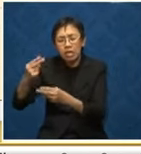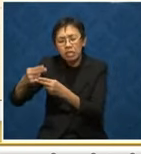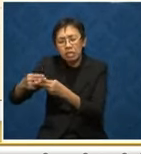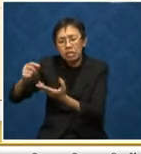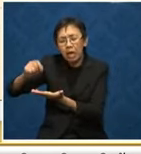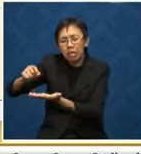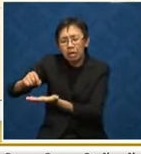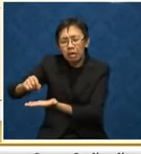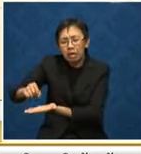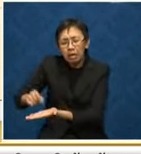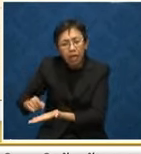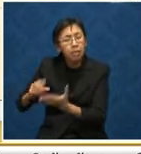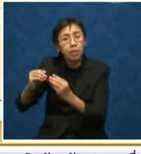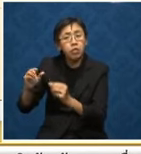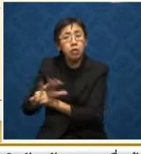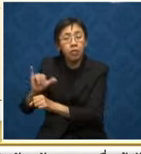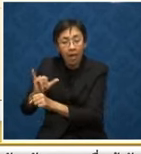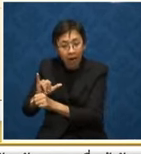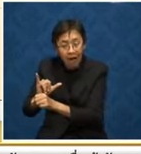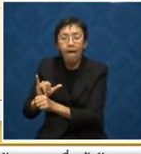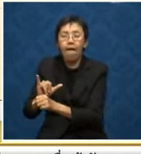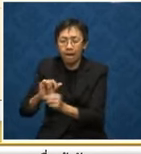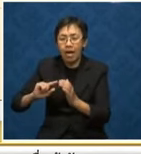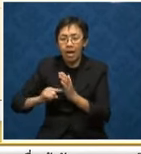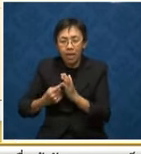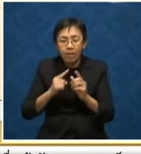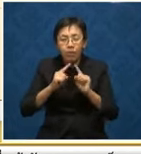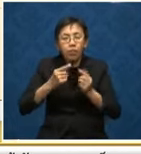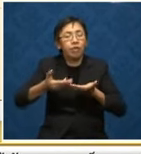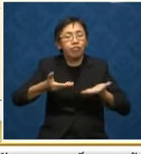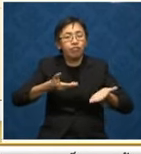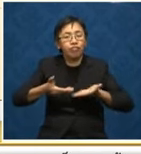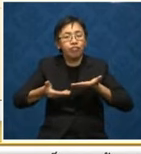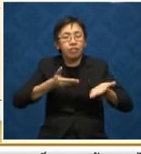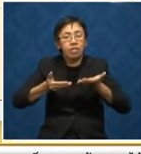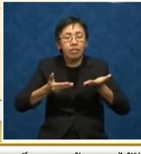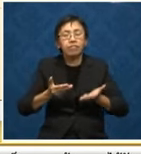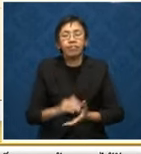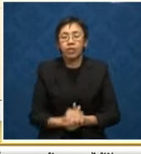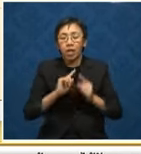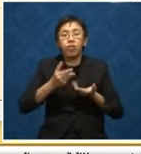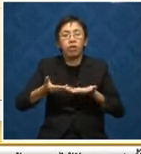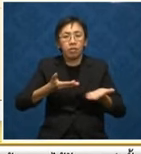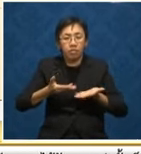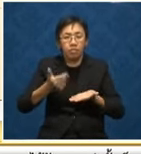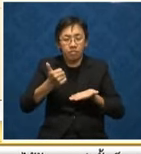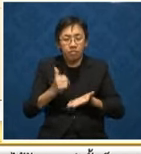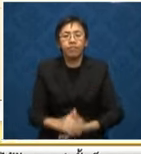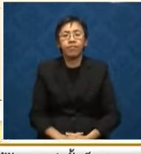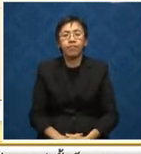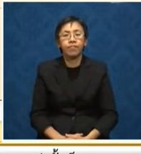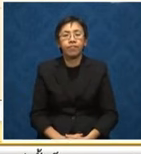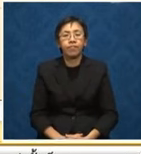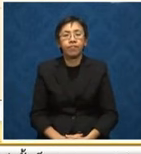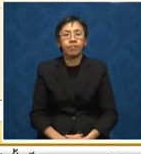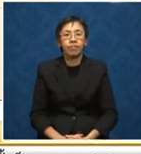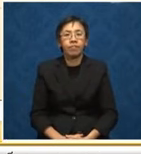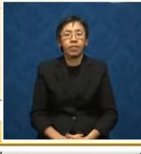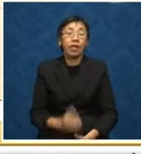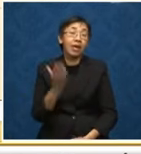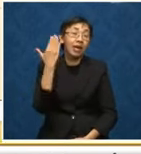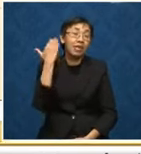งชื่อเพื่อครบยังไม่ครบแต่ก็จะเริ่มเรื่องของการหารือได้เลยนะครับก็